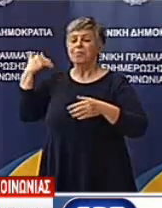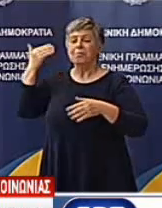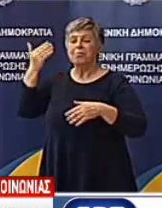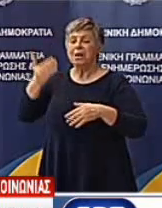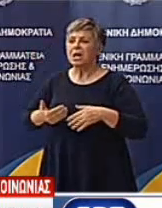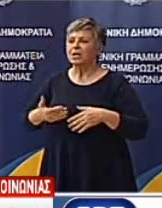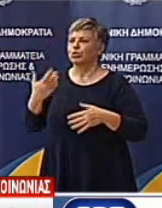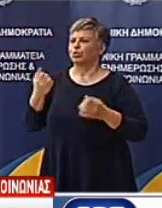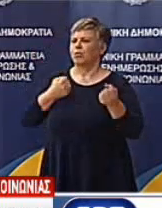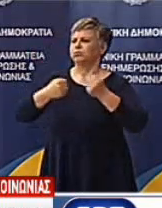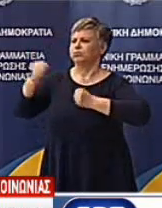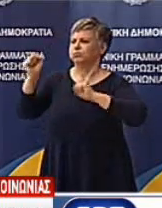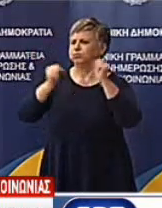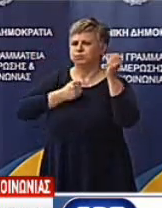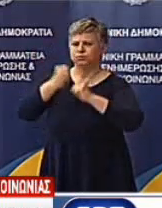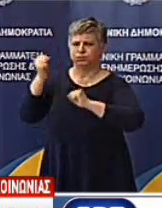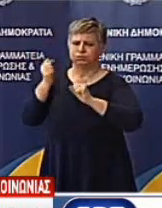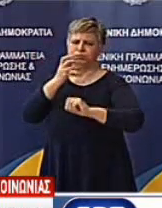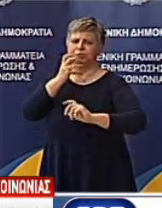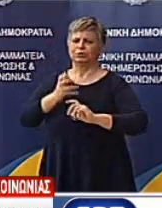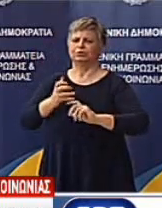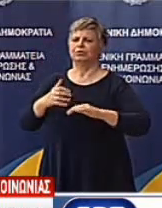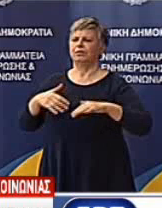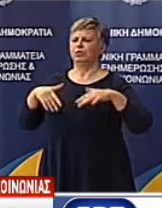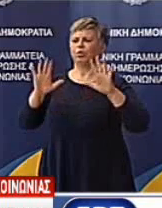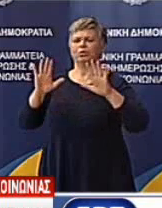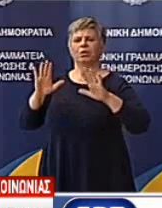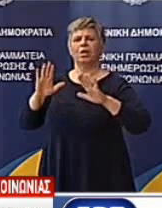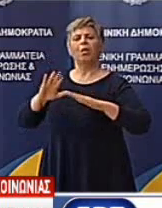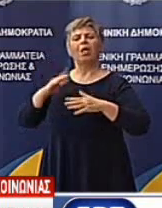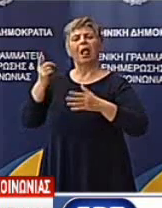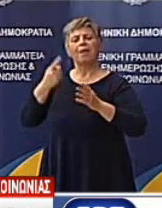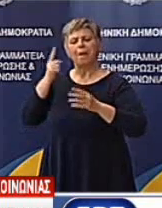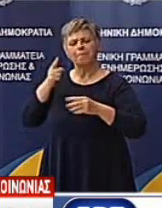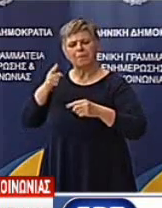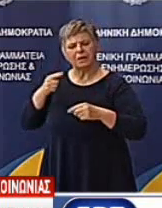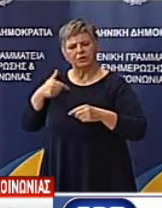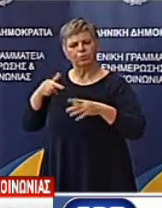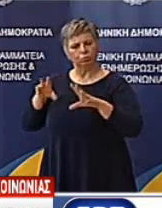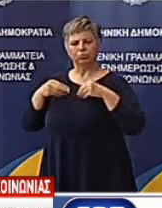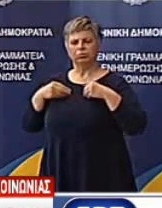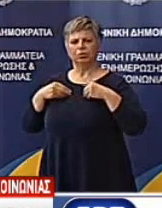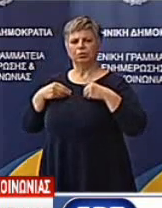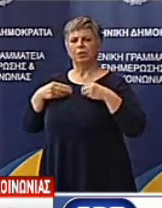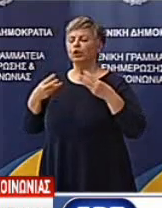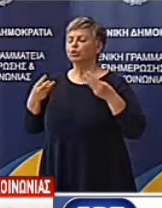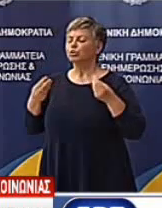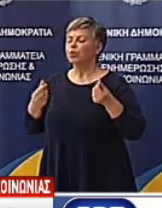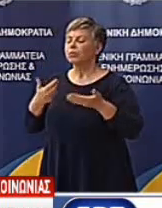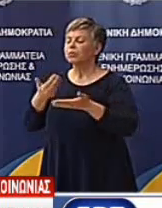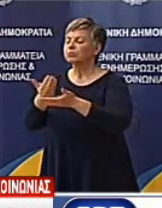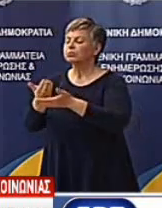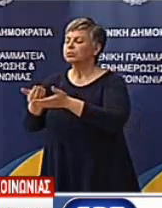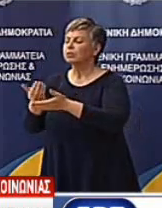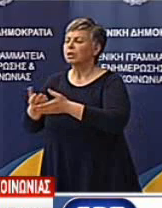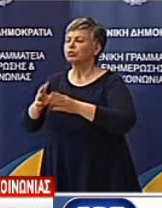οποίο πέραν παρατηρήσεων, οι οποίες πολλές από αυτές γίνονται και δεκτές στη διαμόρφωση τελικών προτάσεων από μέρους της